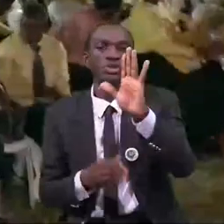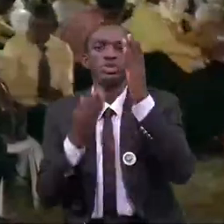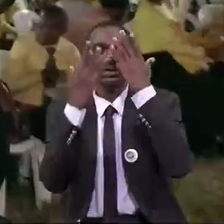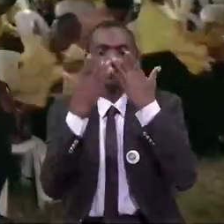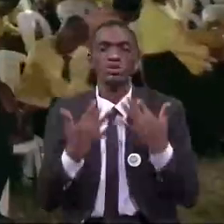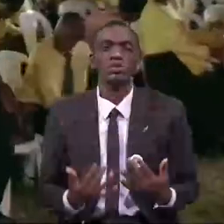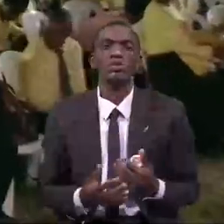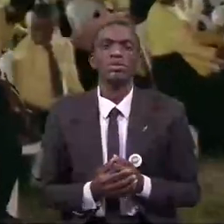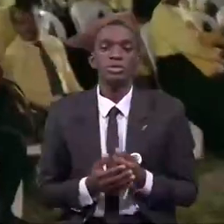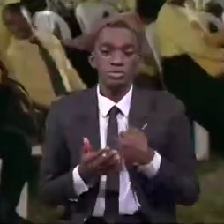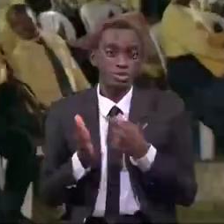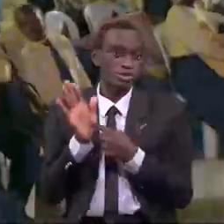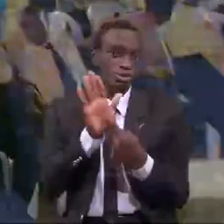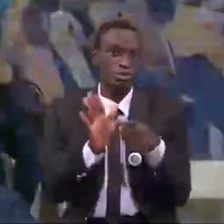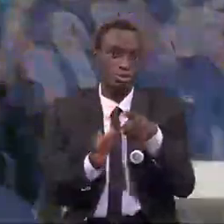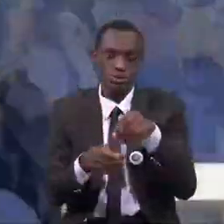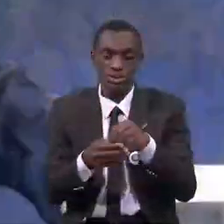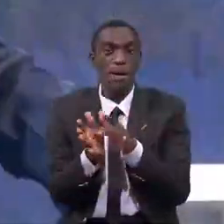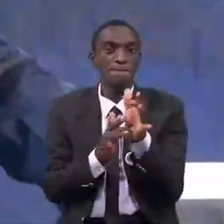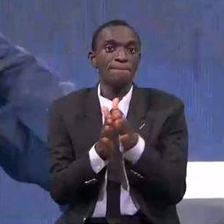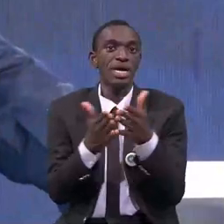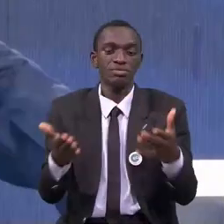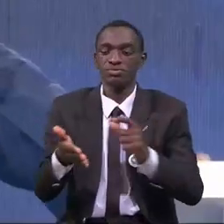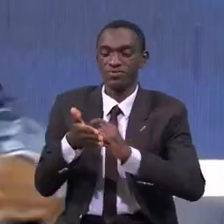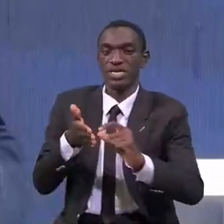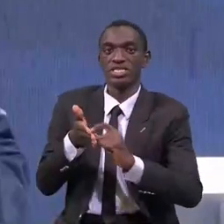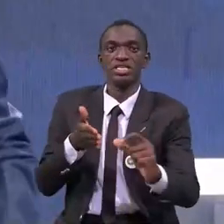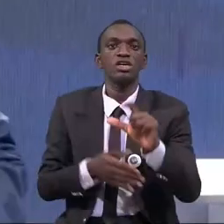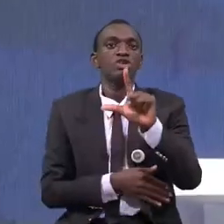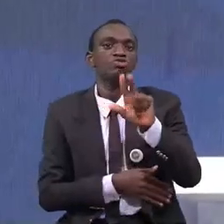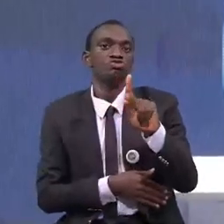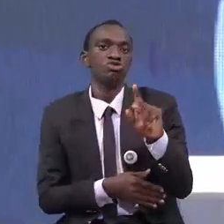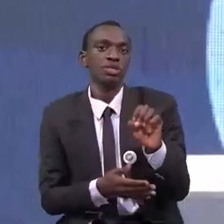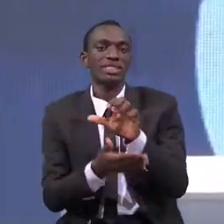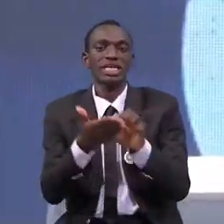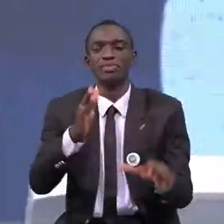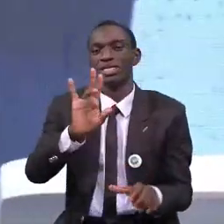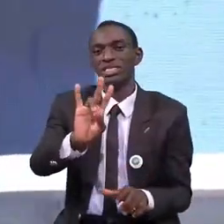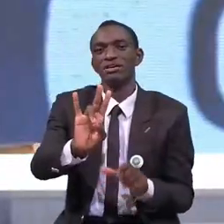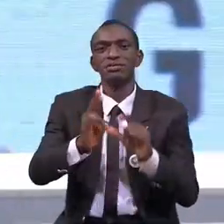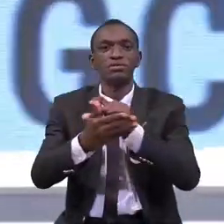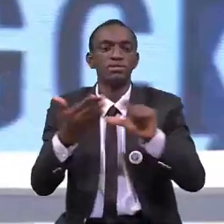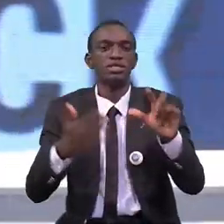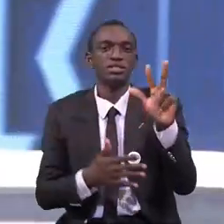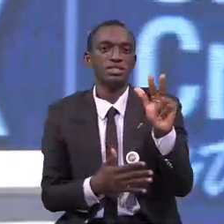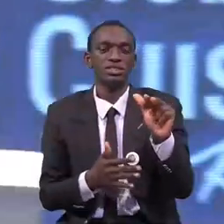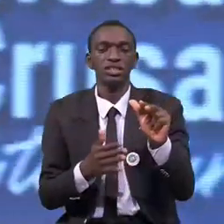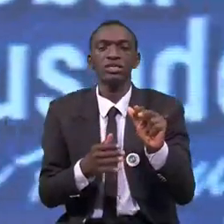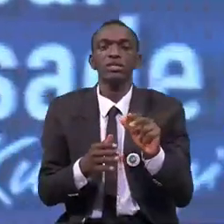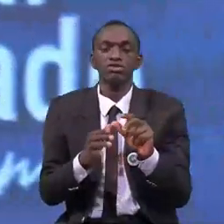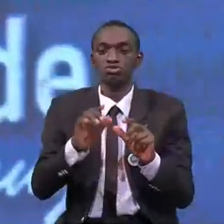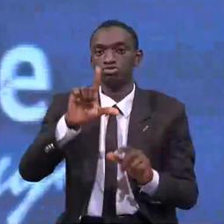tristesse laisse-moi vous le montrer Luc 7 verset 13